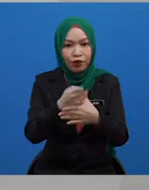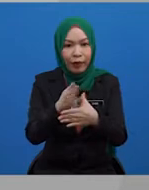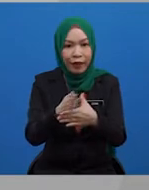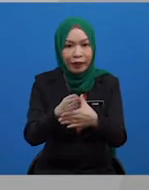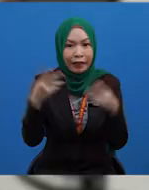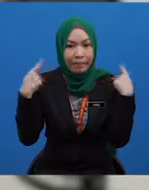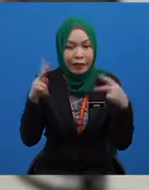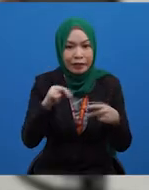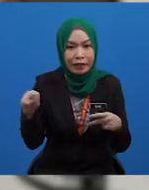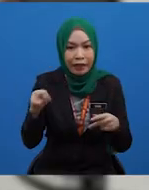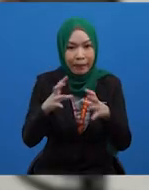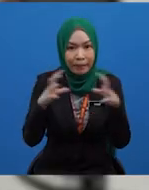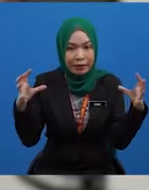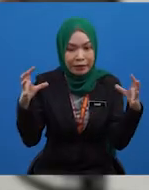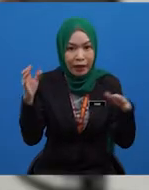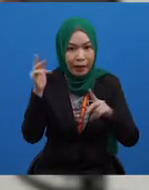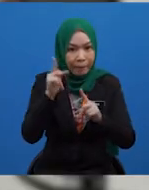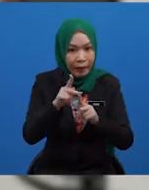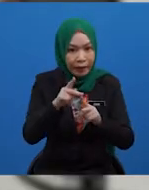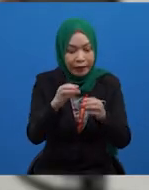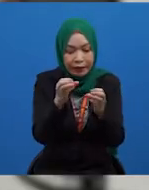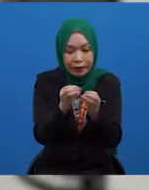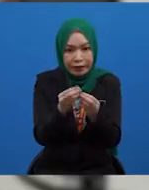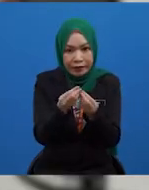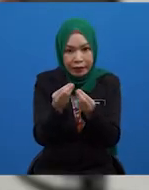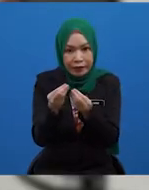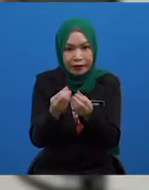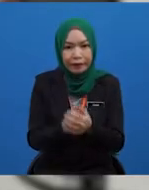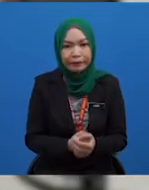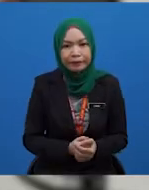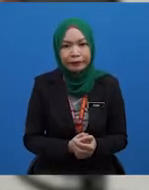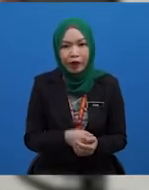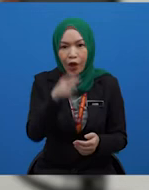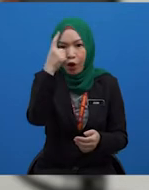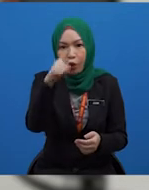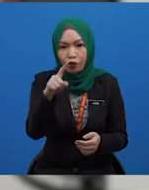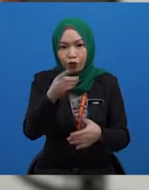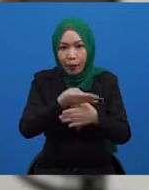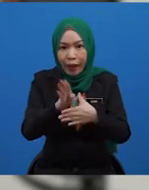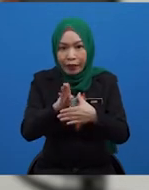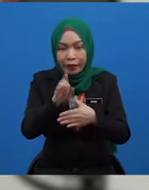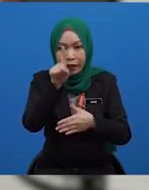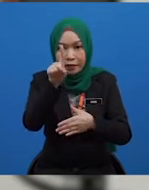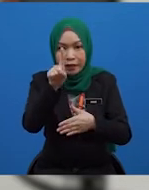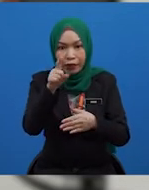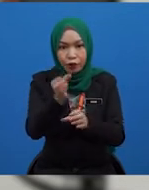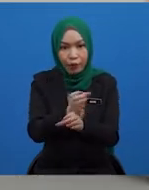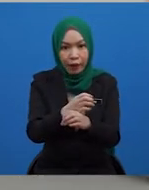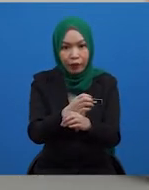maksudnya. Tujuan asas segmentasi pasaran ini adalah dilakukan untuk membahagikan sesuatu